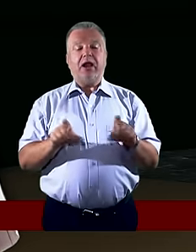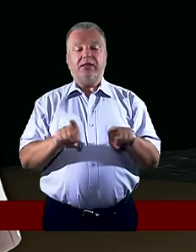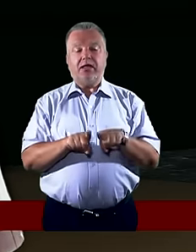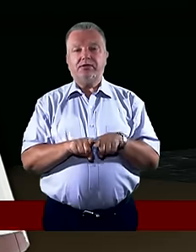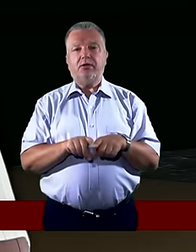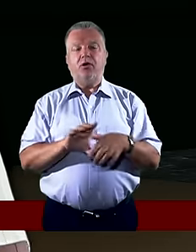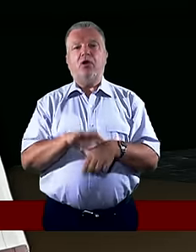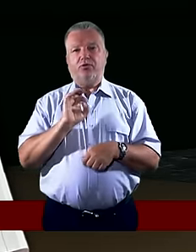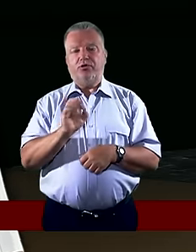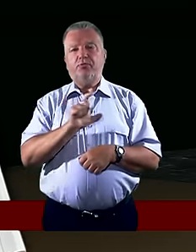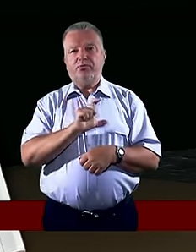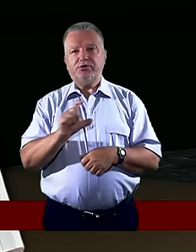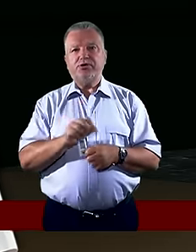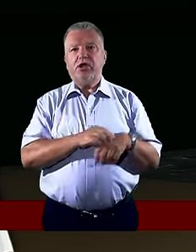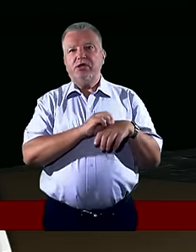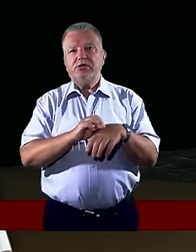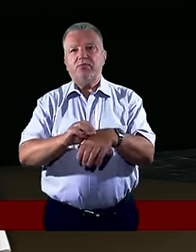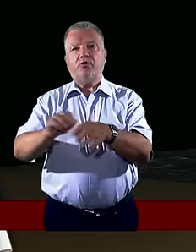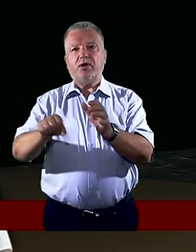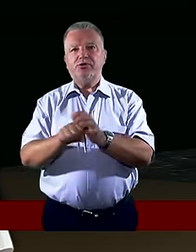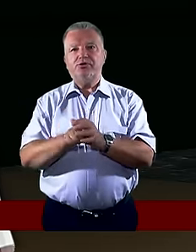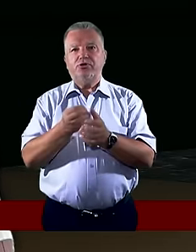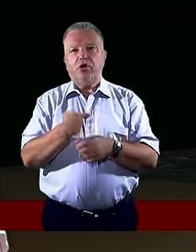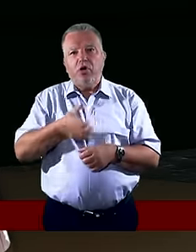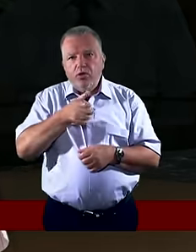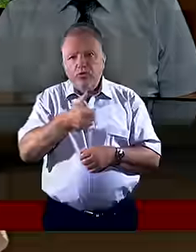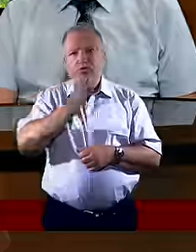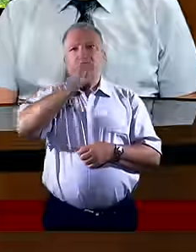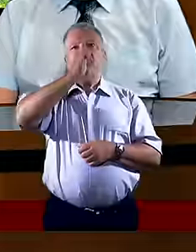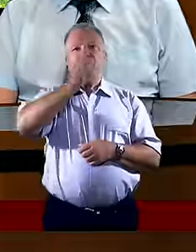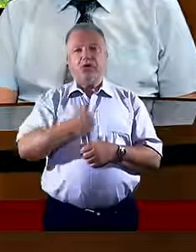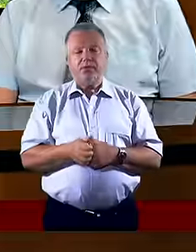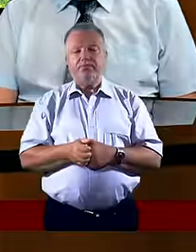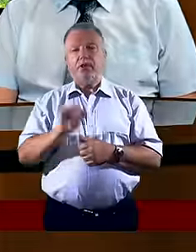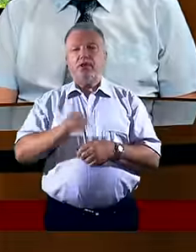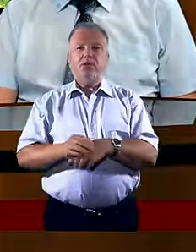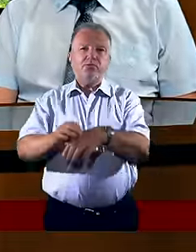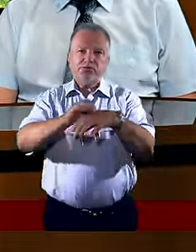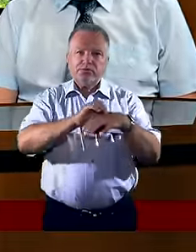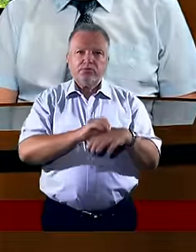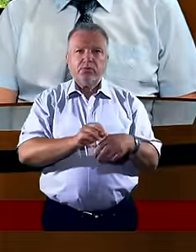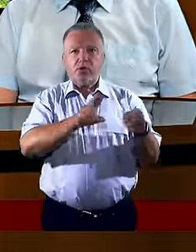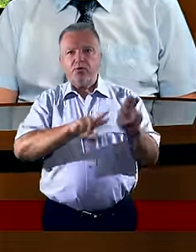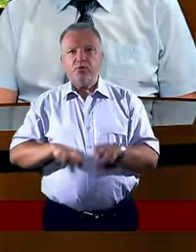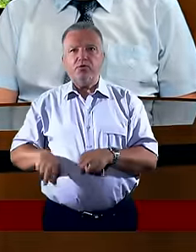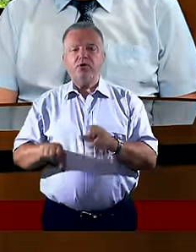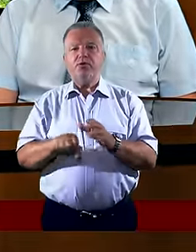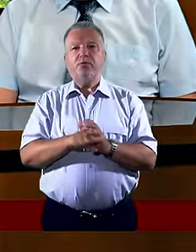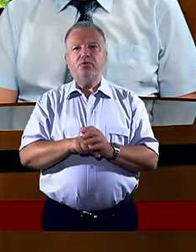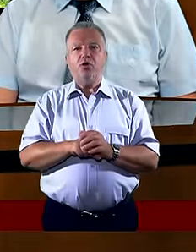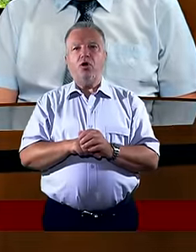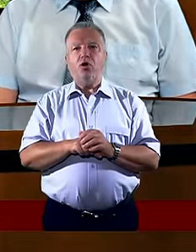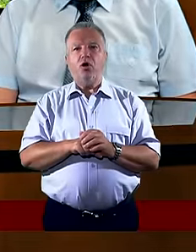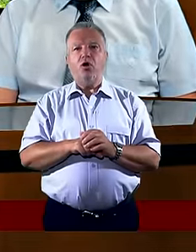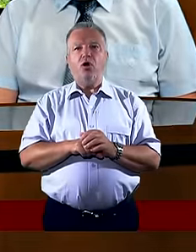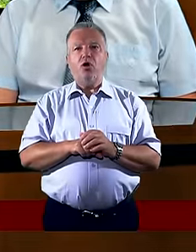odpowiednim czasie zaprowadzić je do wodopoju i w odpowiednim czasie je przyprowadzić z powrotem do owczarni, żeby nie zostały